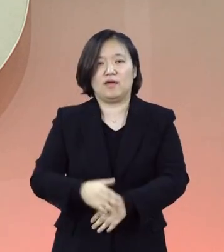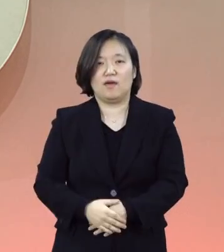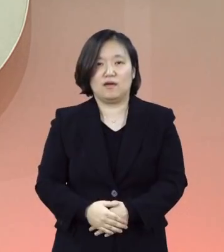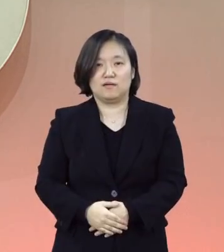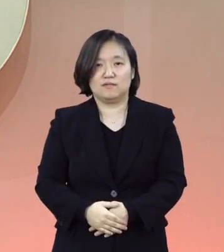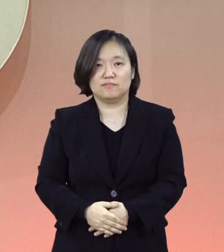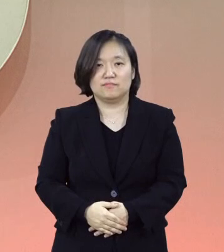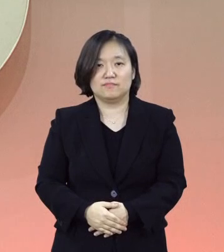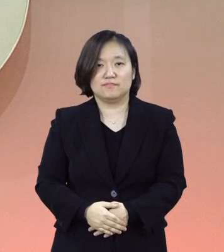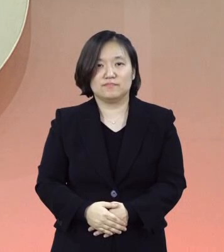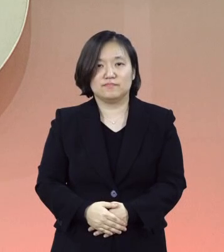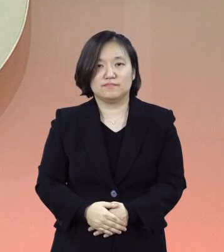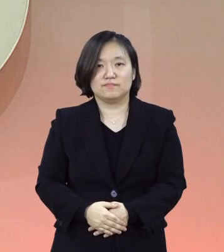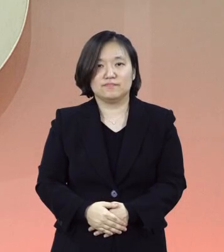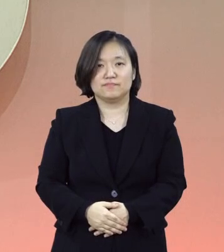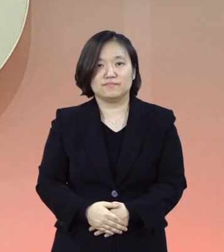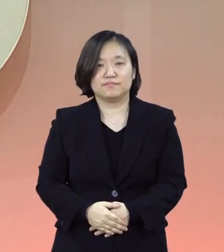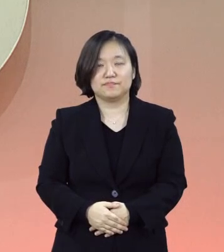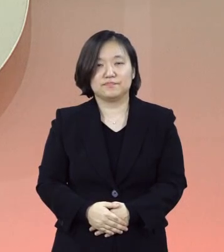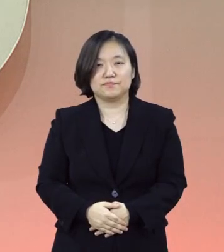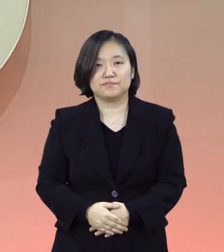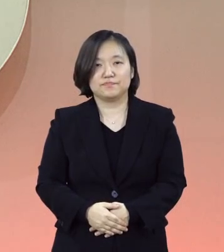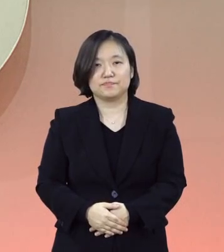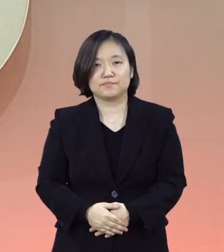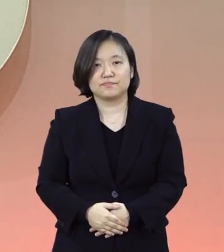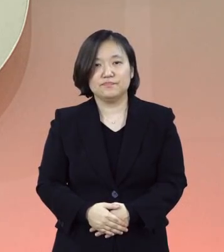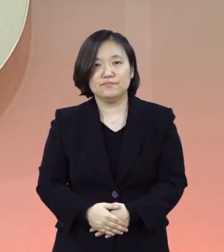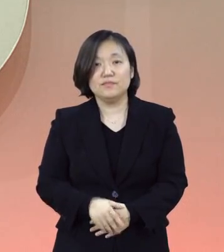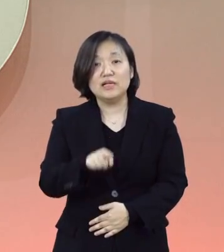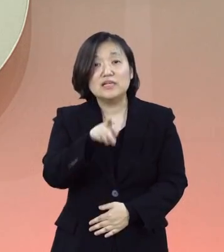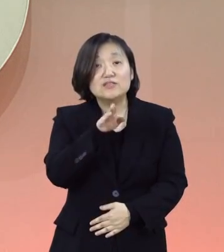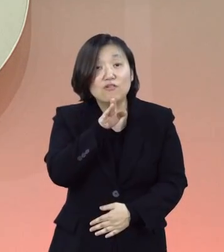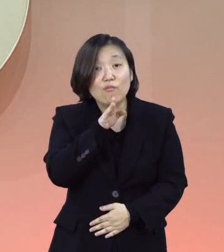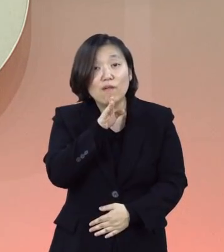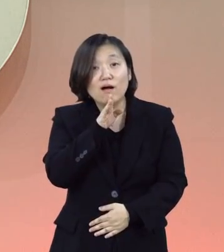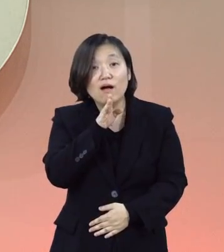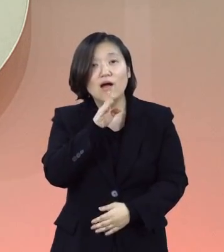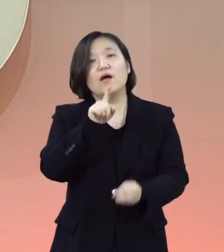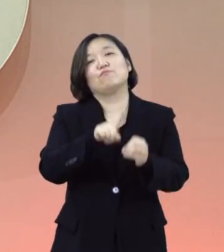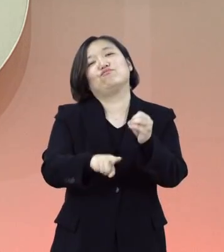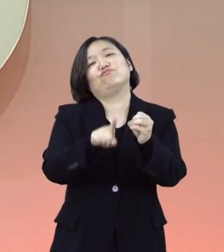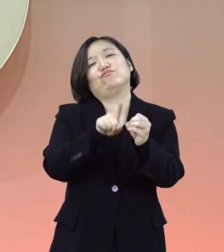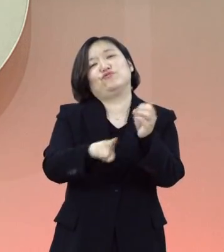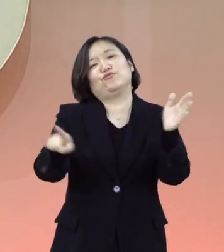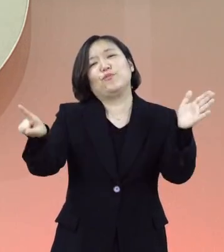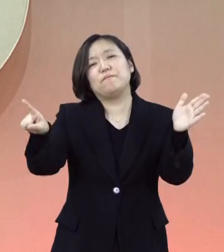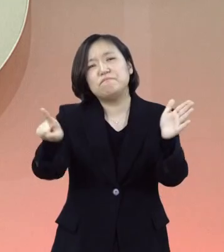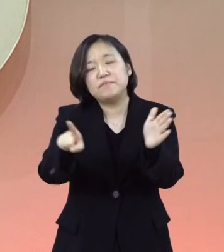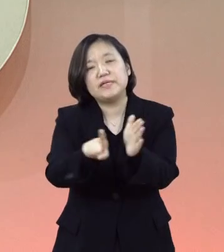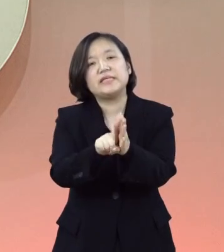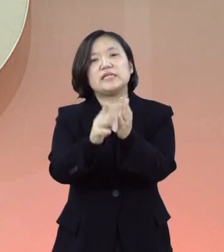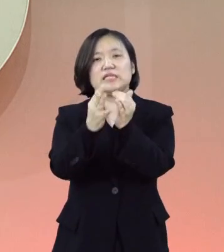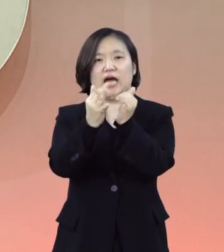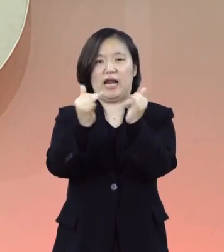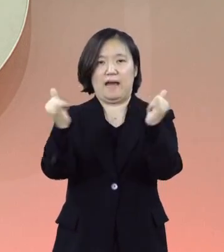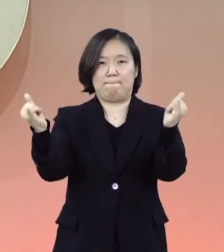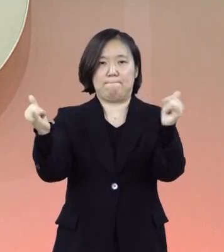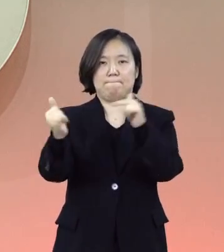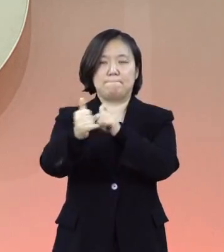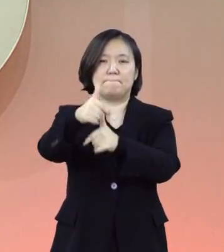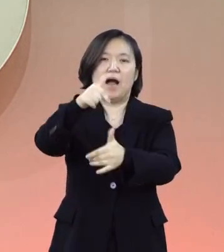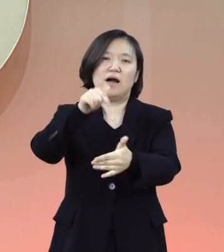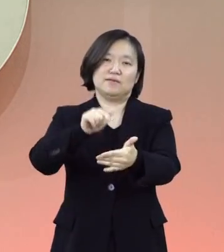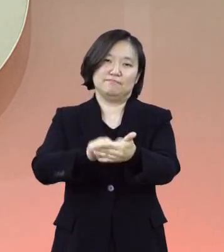함께 성불하여 지이다. 이게 바로 불자의 보리심이 되겠습니다.